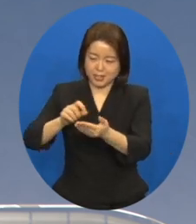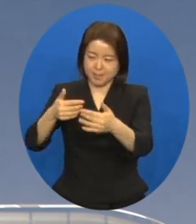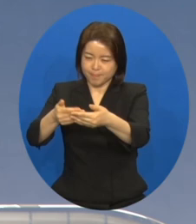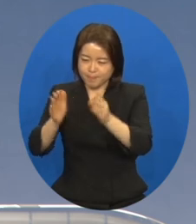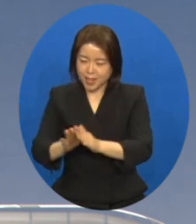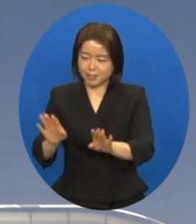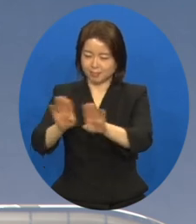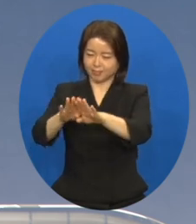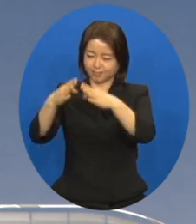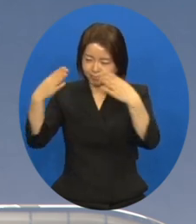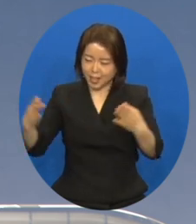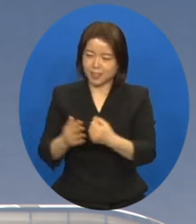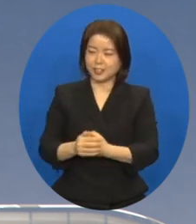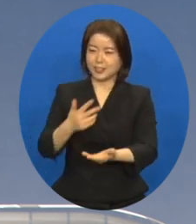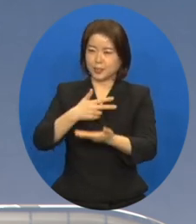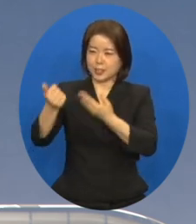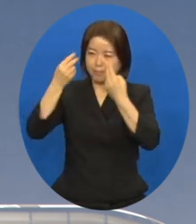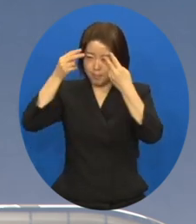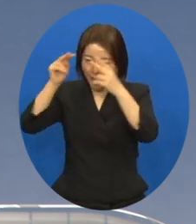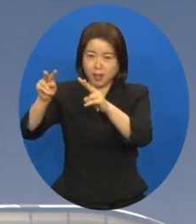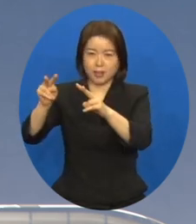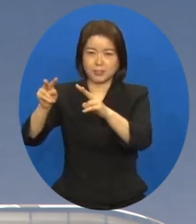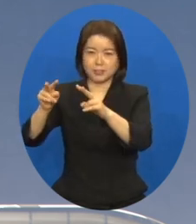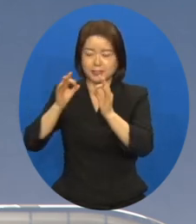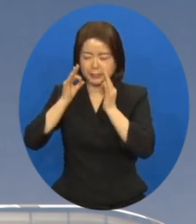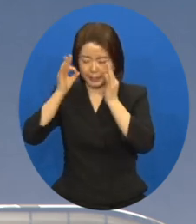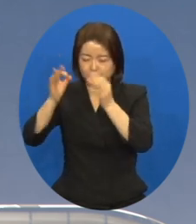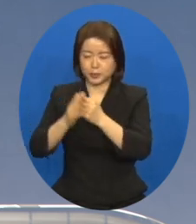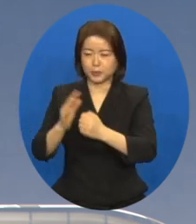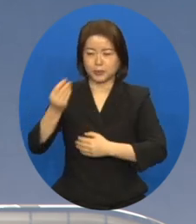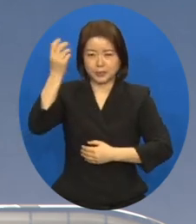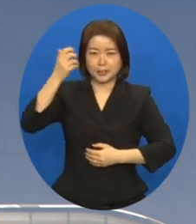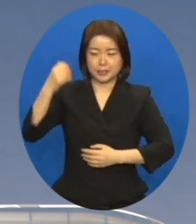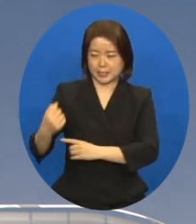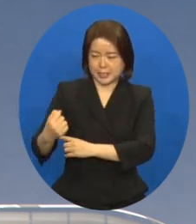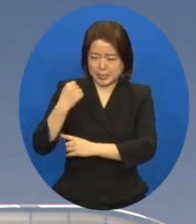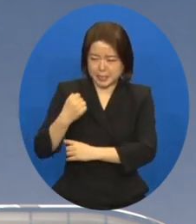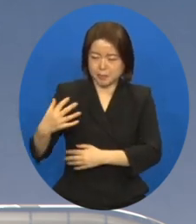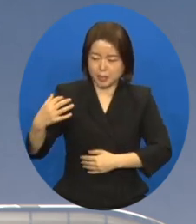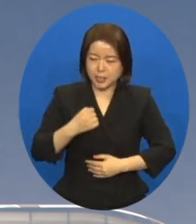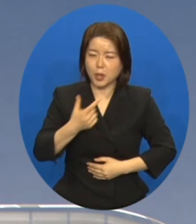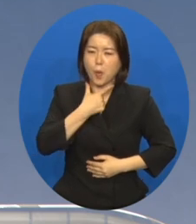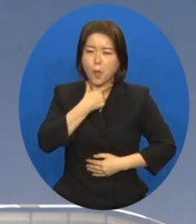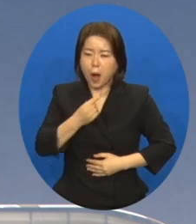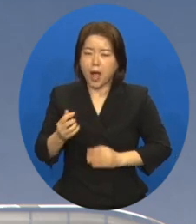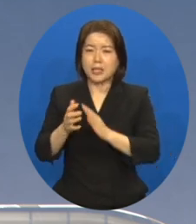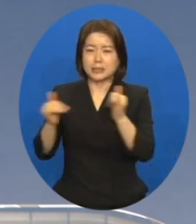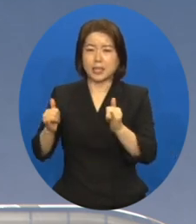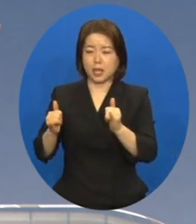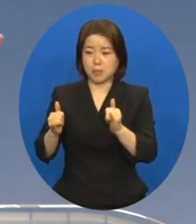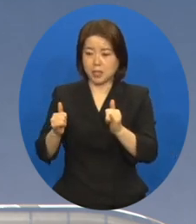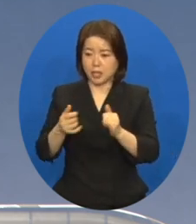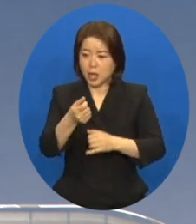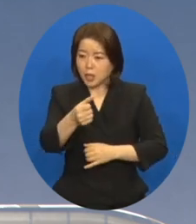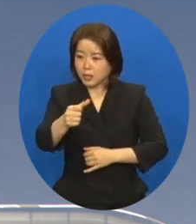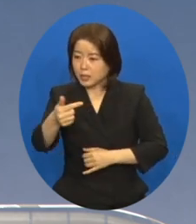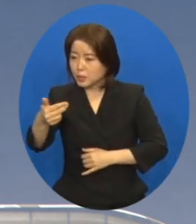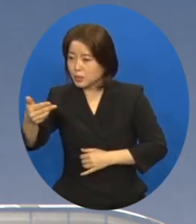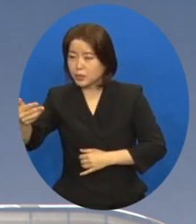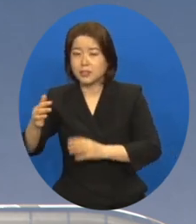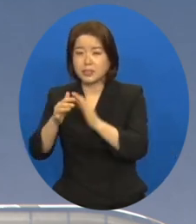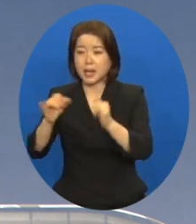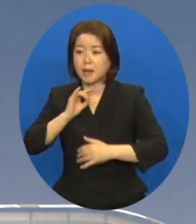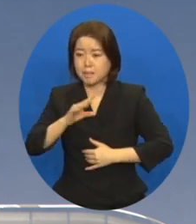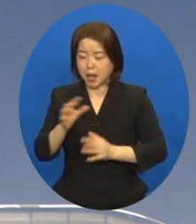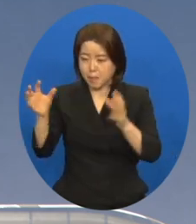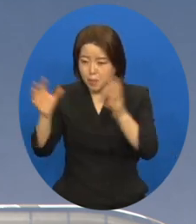열고 주님을 바라보려고 그러고 성령의 역사를 힘입기를 진짜 갈망하는 사람이 대여섯 명이라도